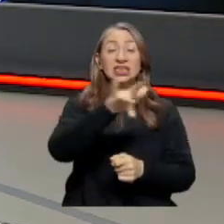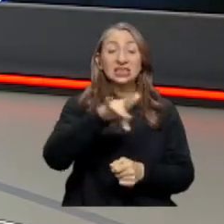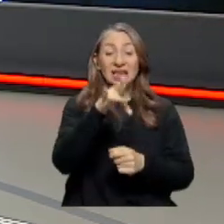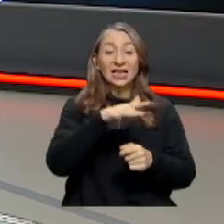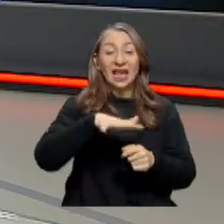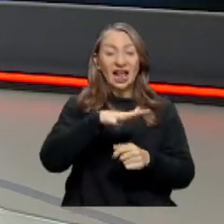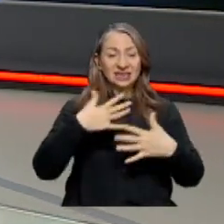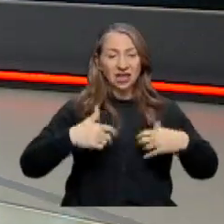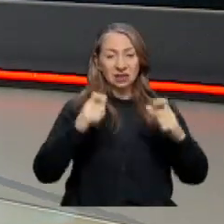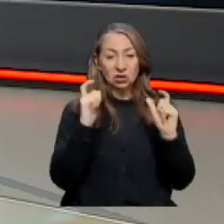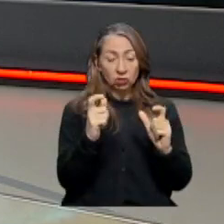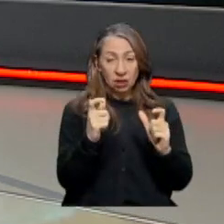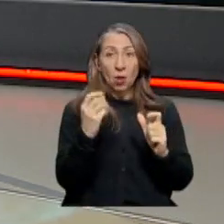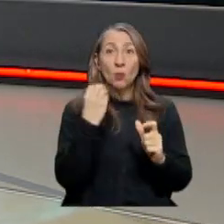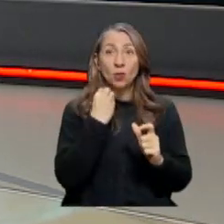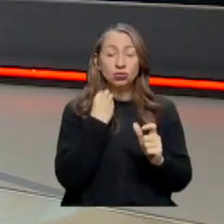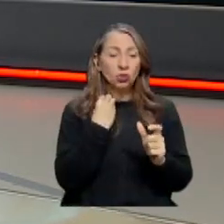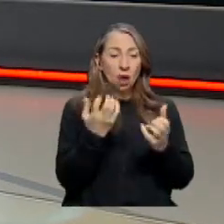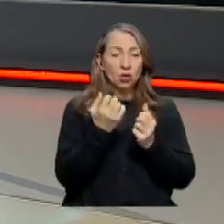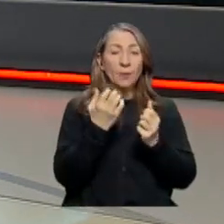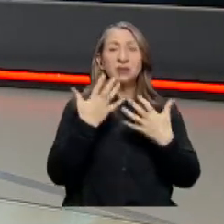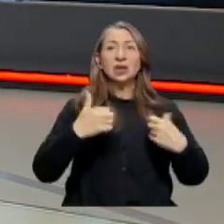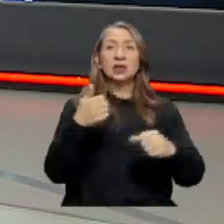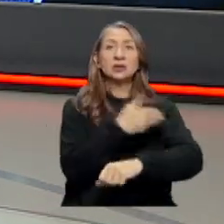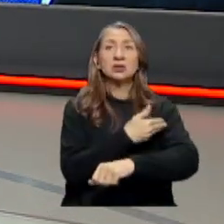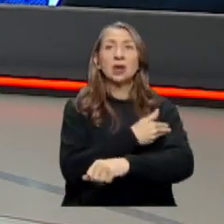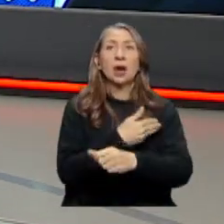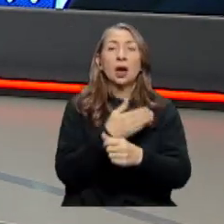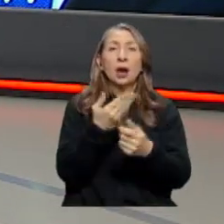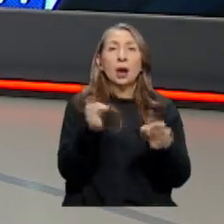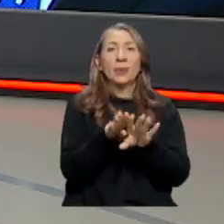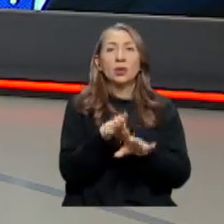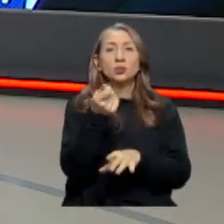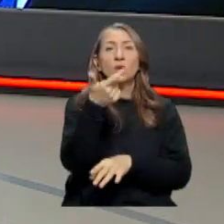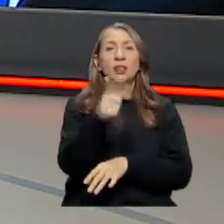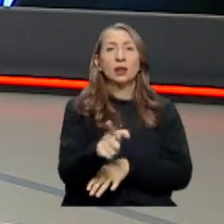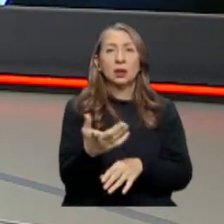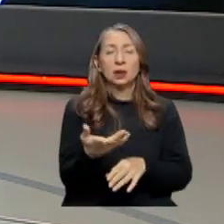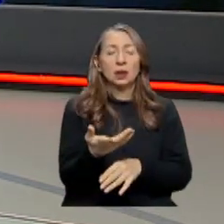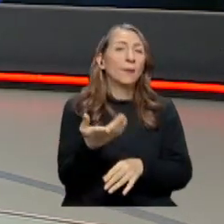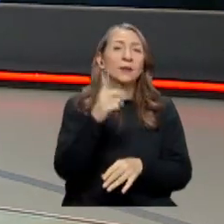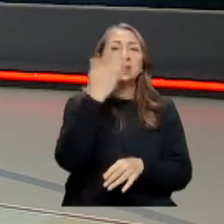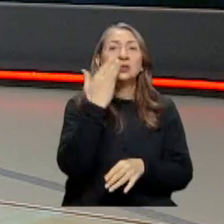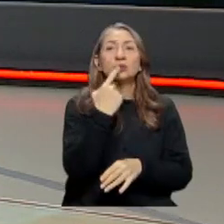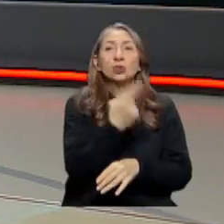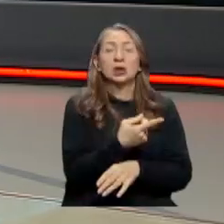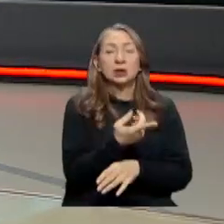işsizler genel sağlık sigortası ile borçlandırılıyor ama sağlık hizmetinde hizmetimiz kapalı, ücretli. Bir başka